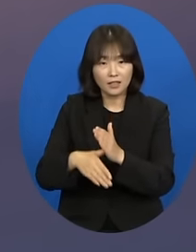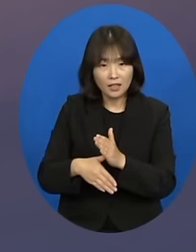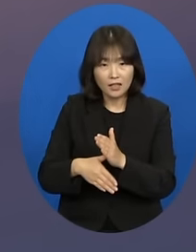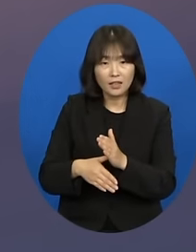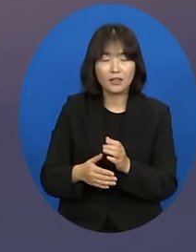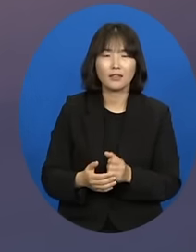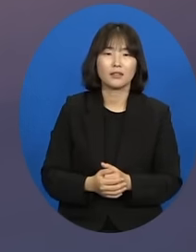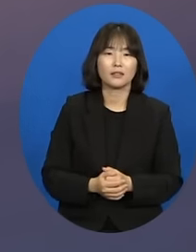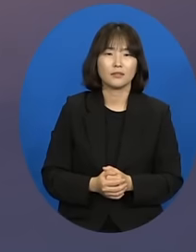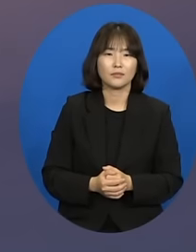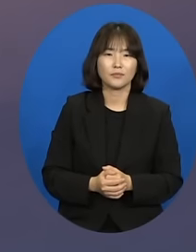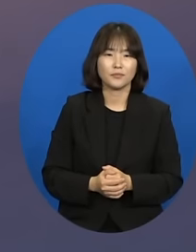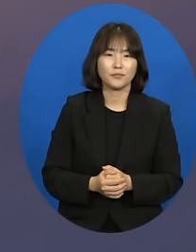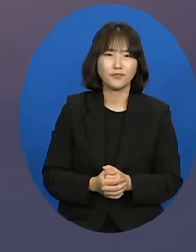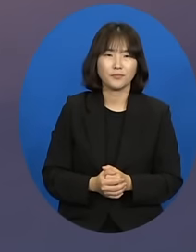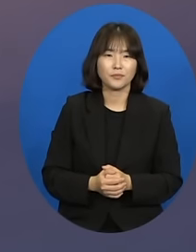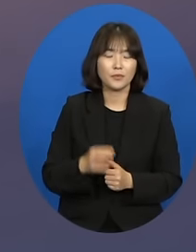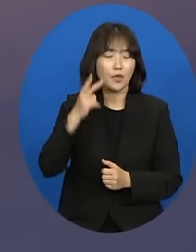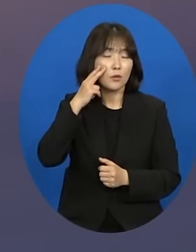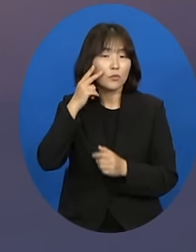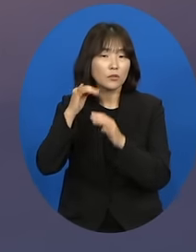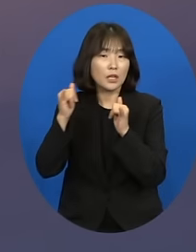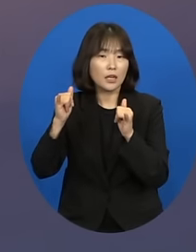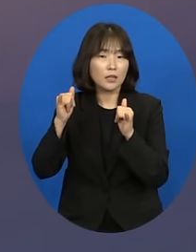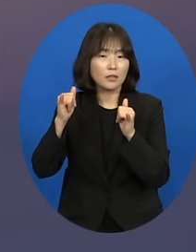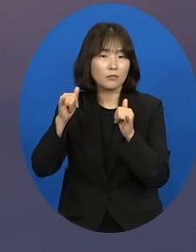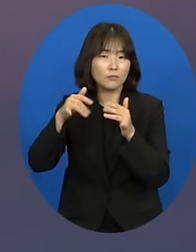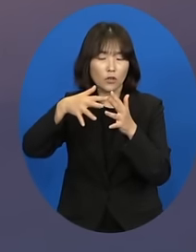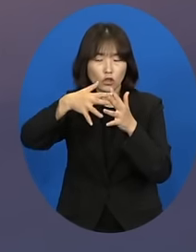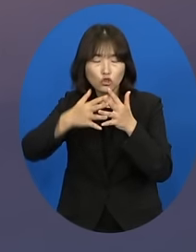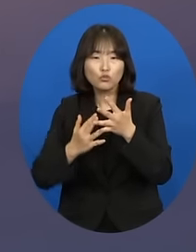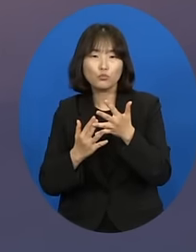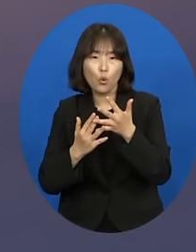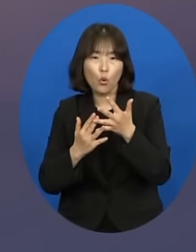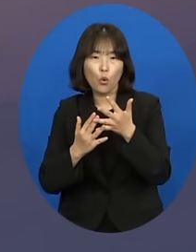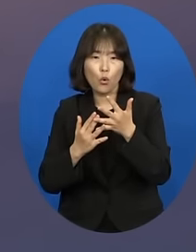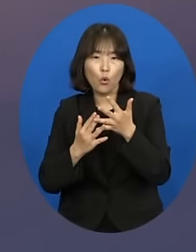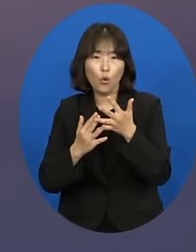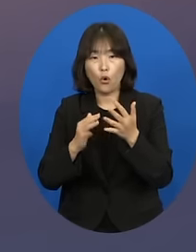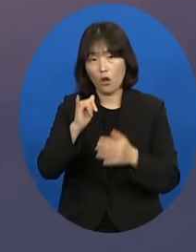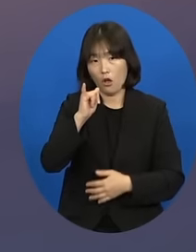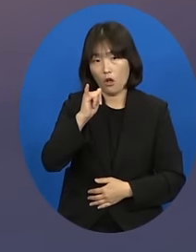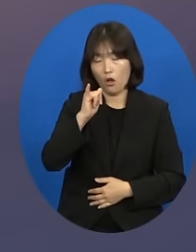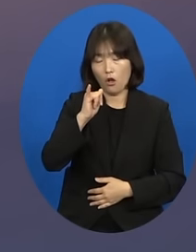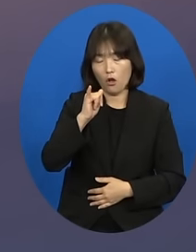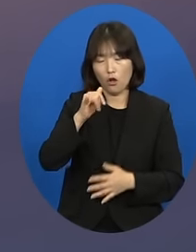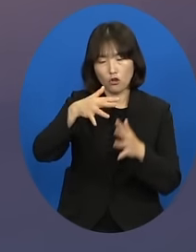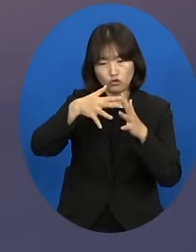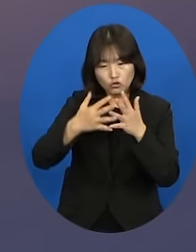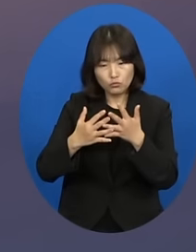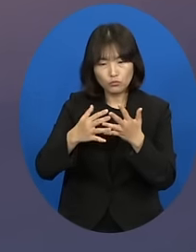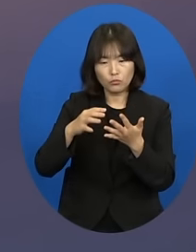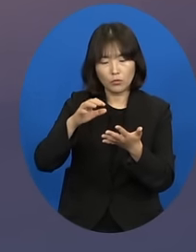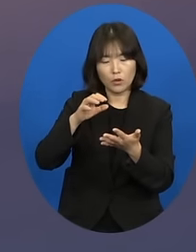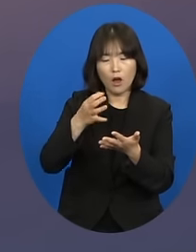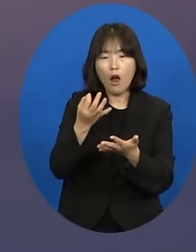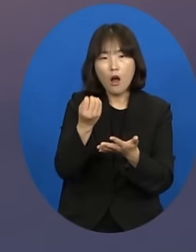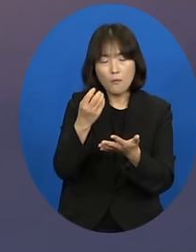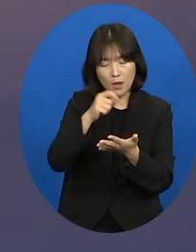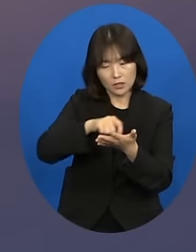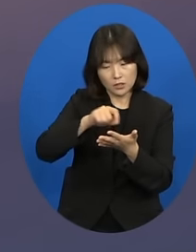미국 사람들 쓰는 수표 있잖아요. 수표에 뭐 액수를 쓰고 이렇게 뭐 서명을 하잖아요.